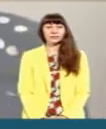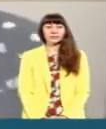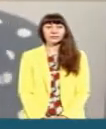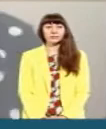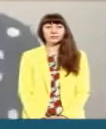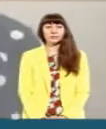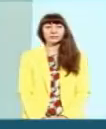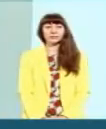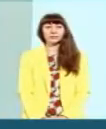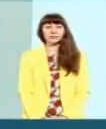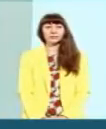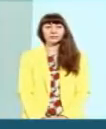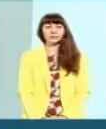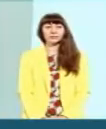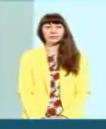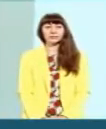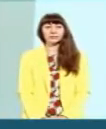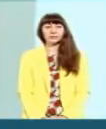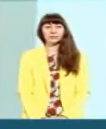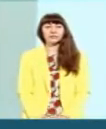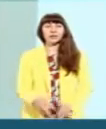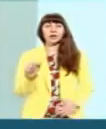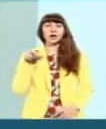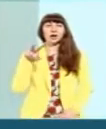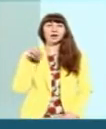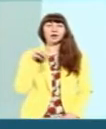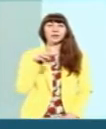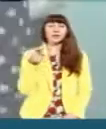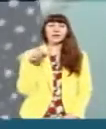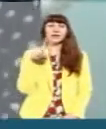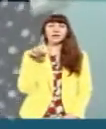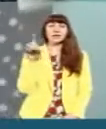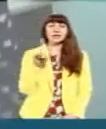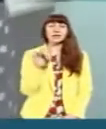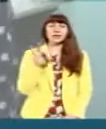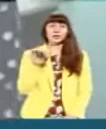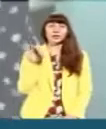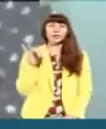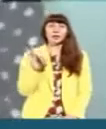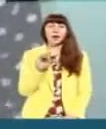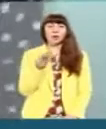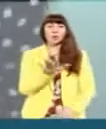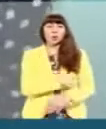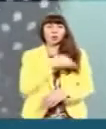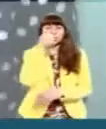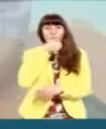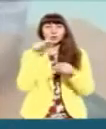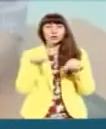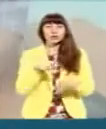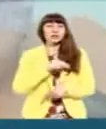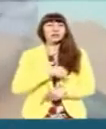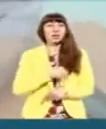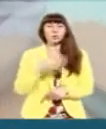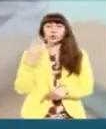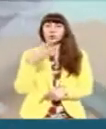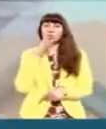жабдықтап берді. Тарих география кабинетін салтанатты ашу құрметі аудан әкімі Қайрат Әбішевке табысталды. Ашылу рәсіміне жергілікті